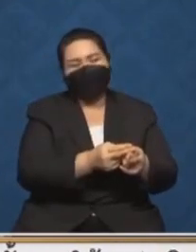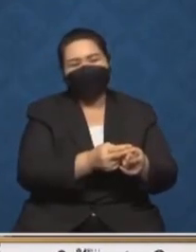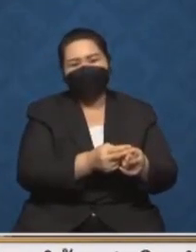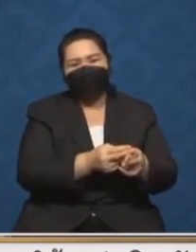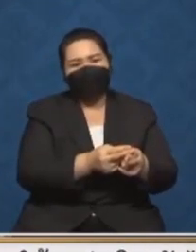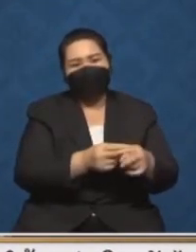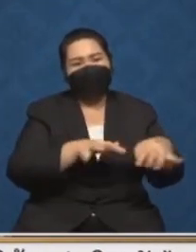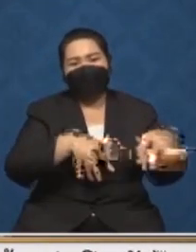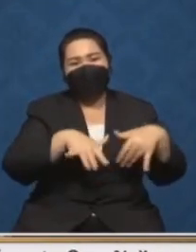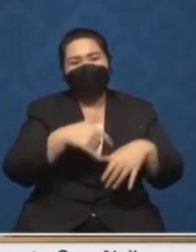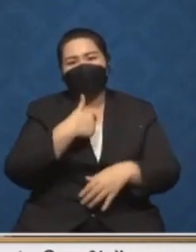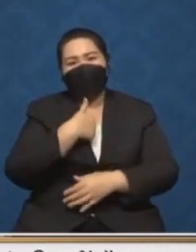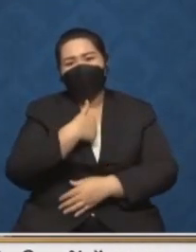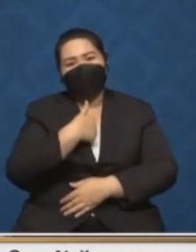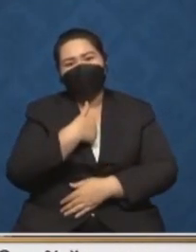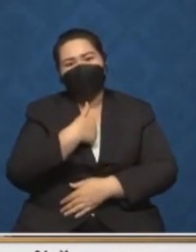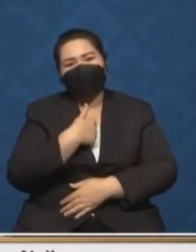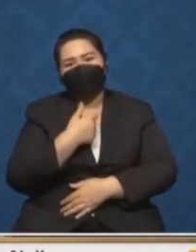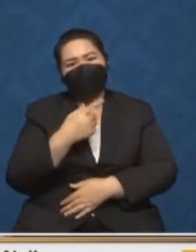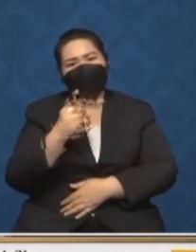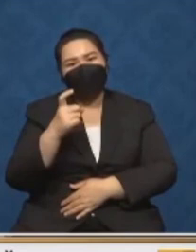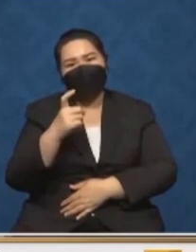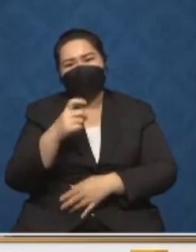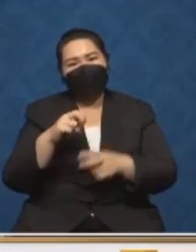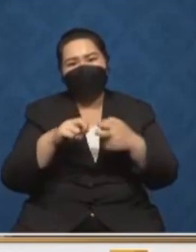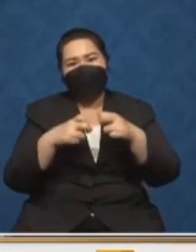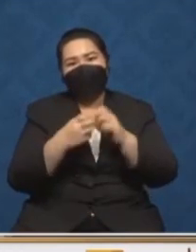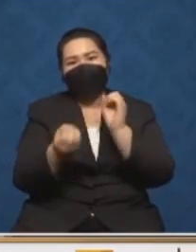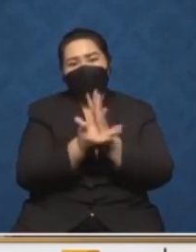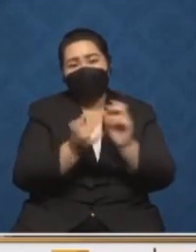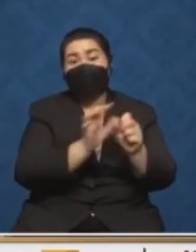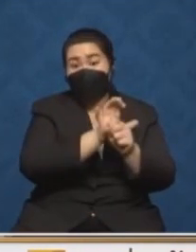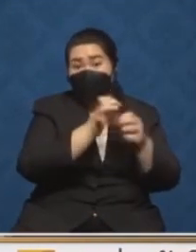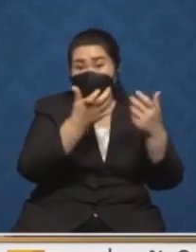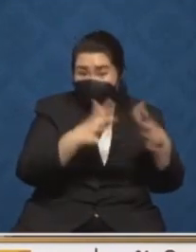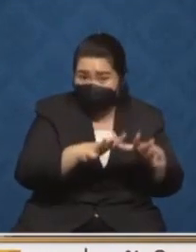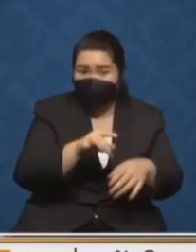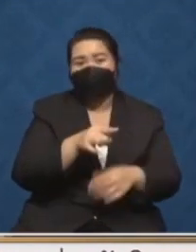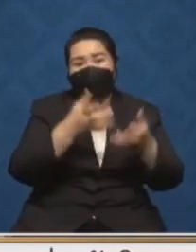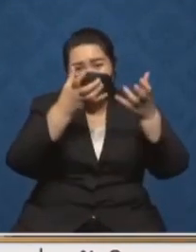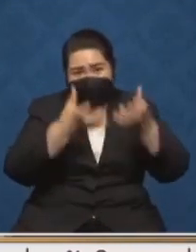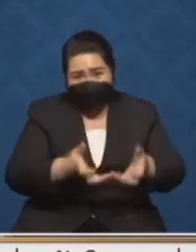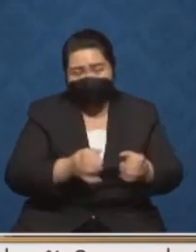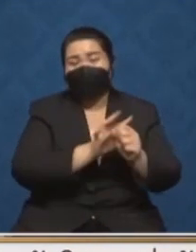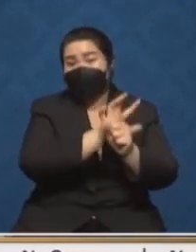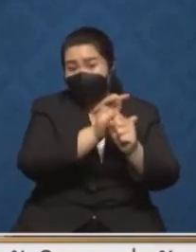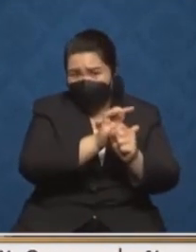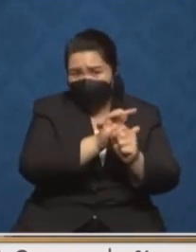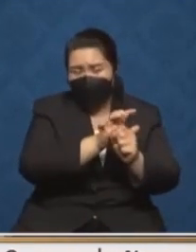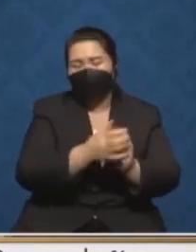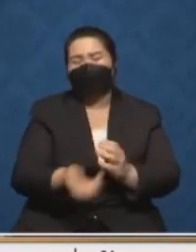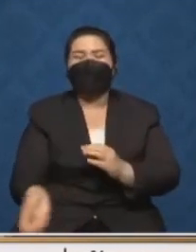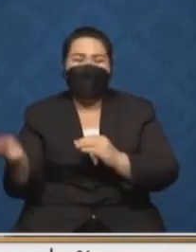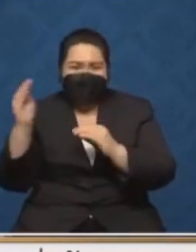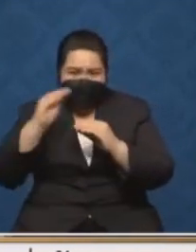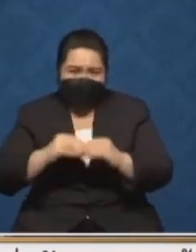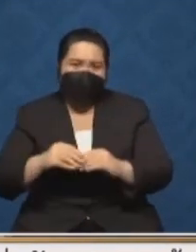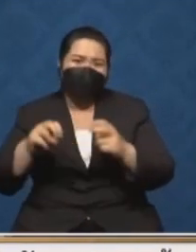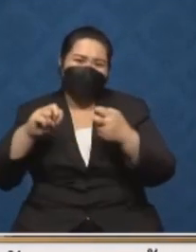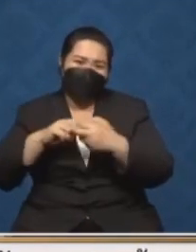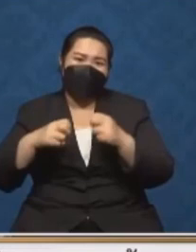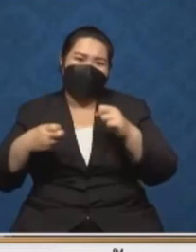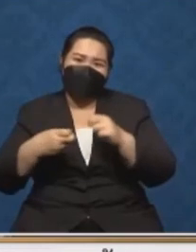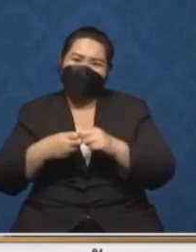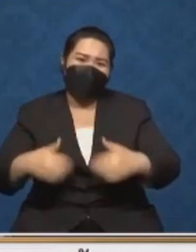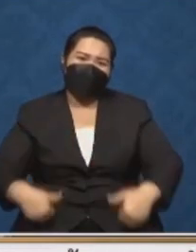พี่น้องบ้านผมได้ลบผลกระทบจากโควิด ก็มากพออยู่แล้วอย่าให้เขาตองมี